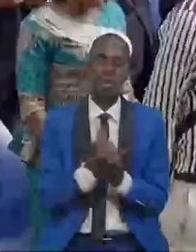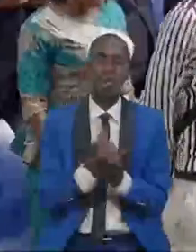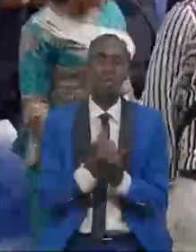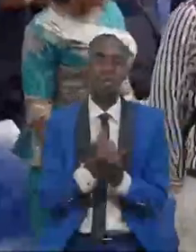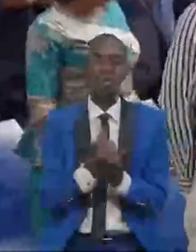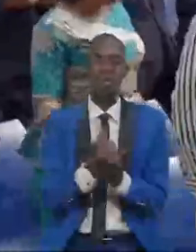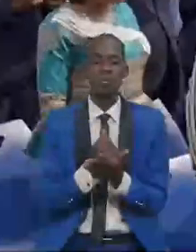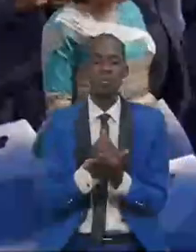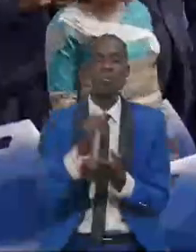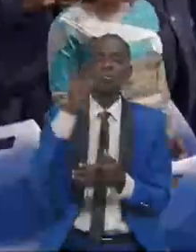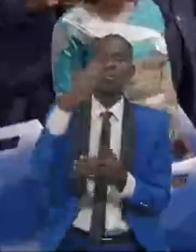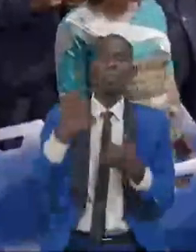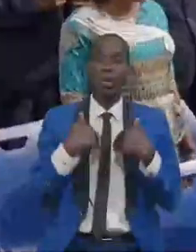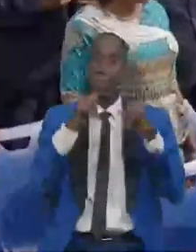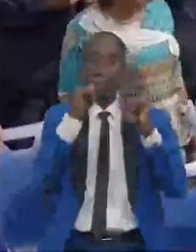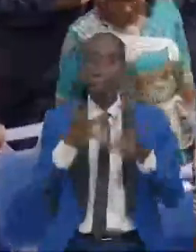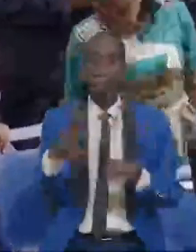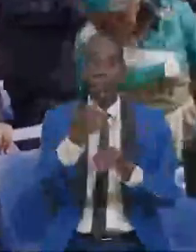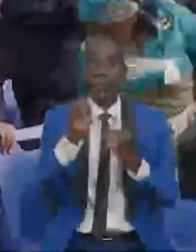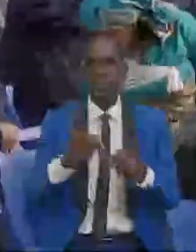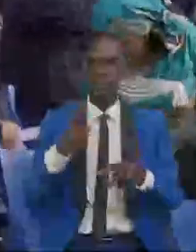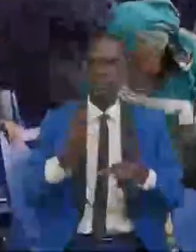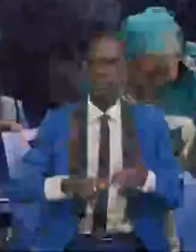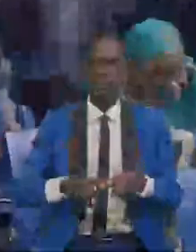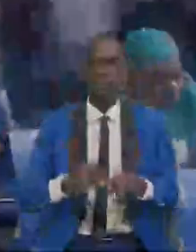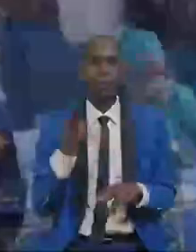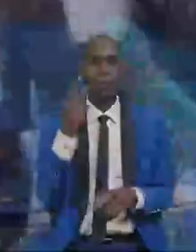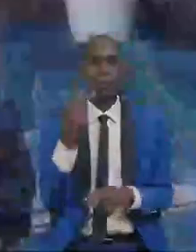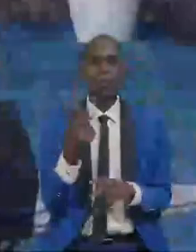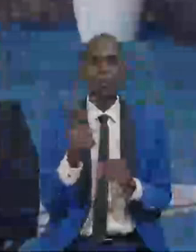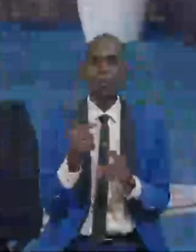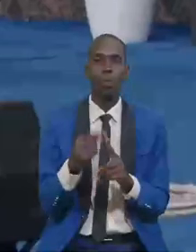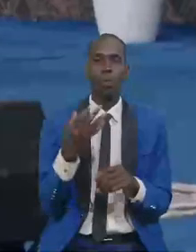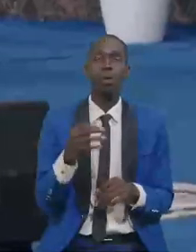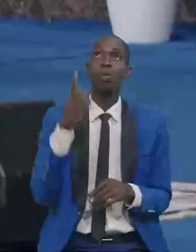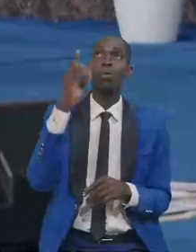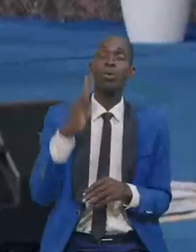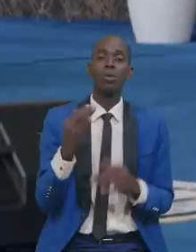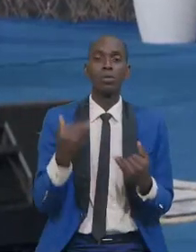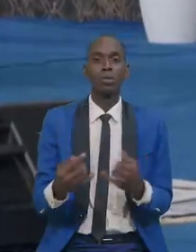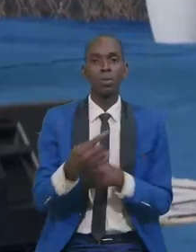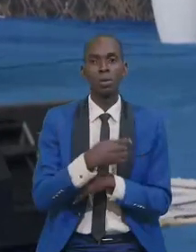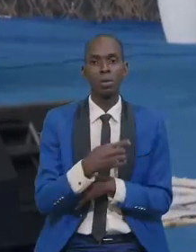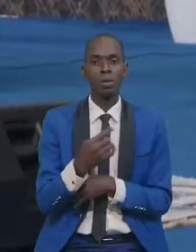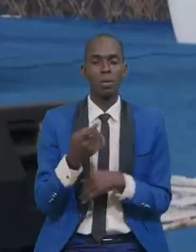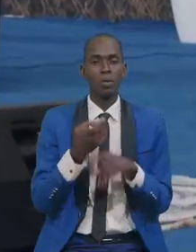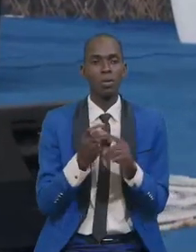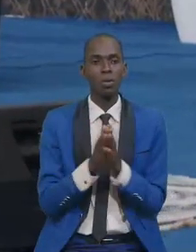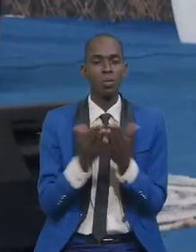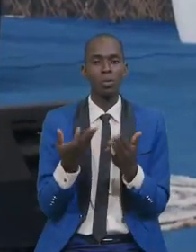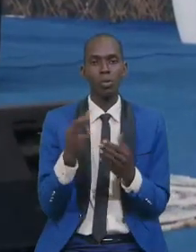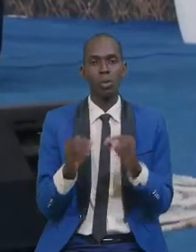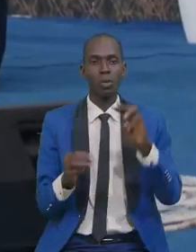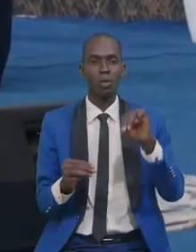prions. Dieu t'a déjà béni, tu peux t'asseoir. Nous considérons la parole de Dieu aujourd'hui en